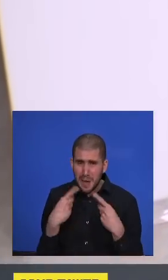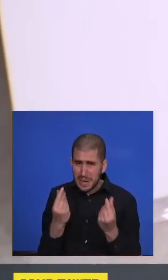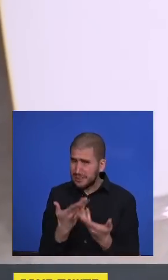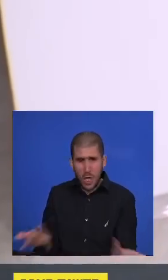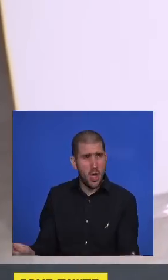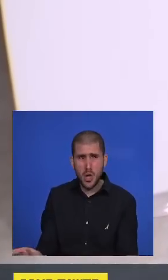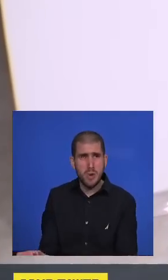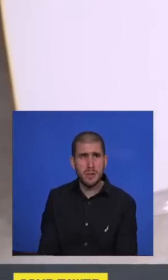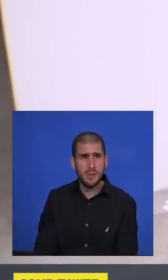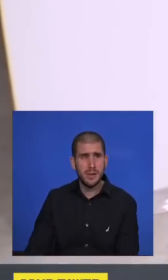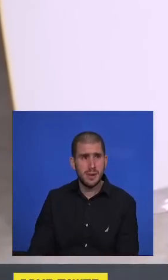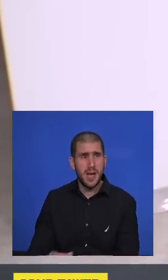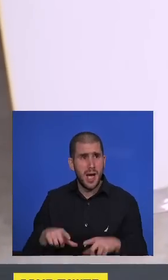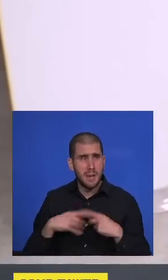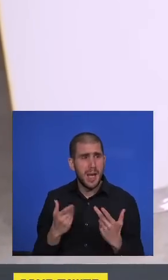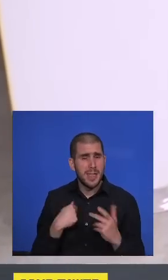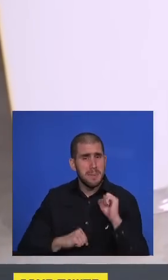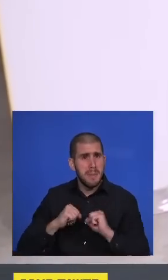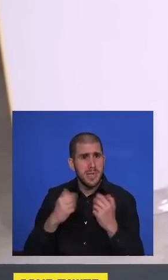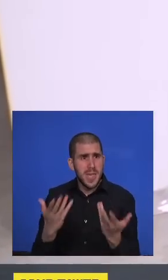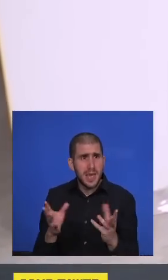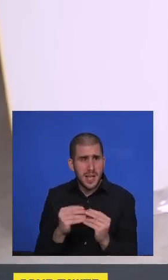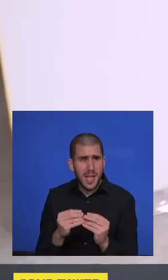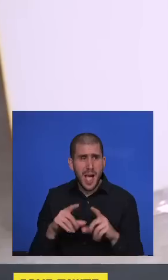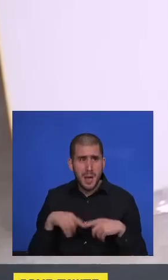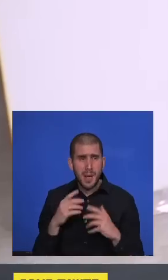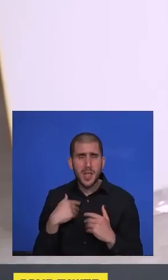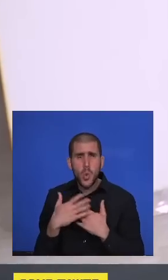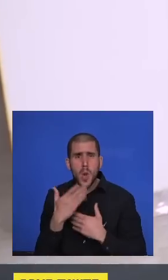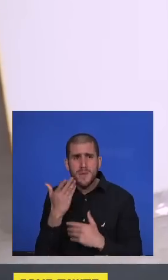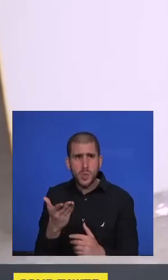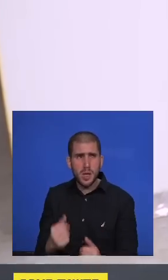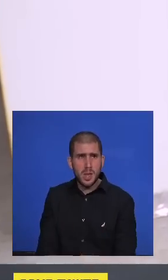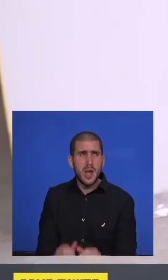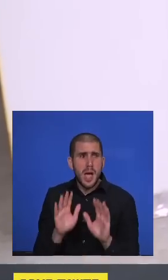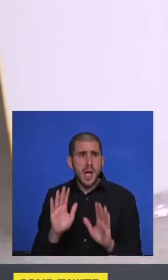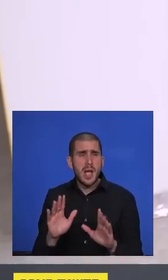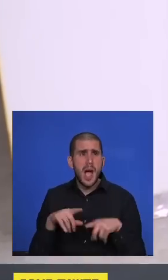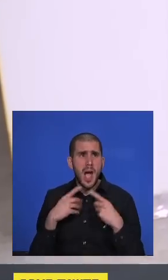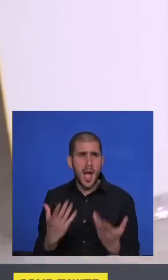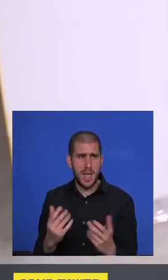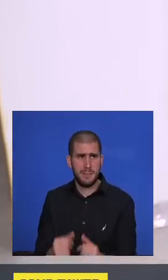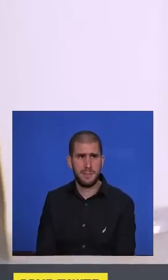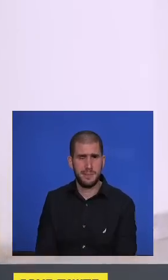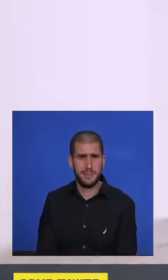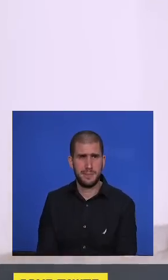כסף. החיים, איך אני מתנהג איתך? החיים, איך אני אוהב אותך? ככה החיים.